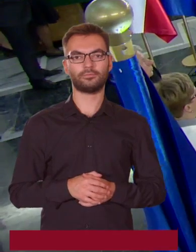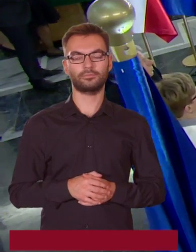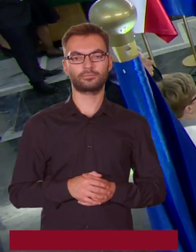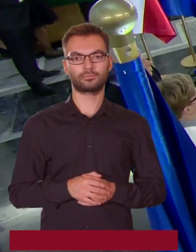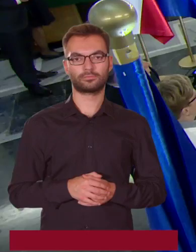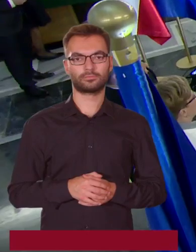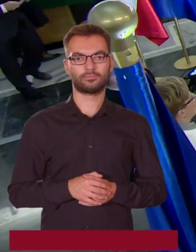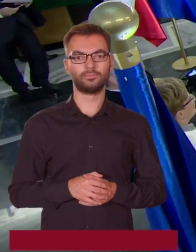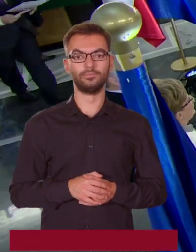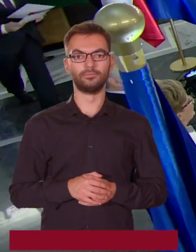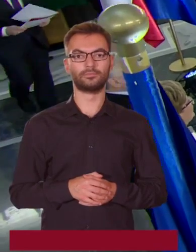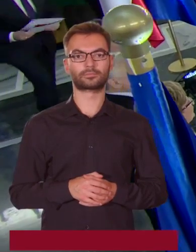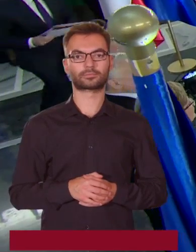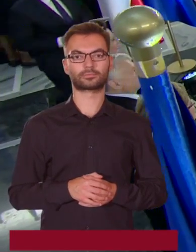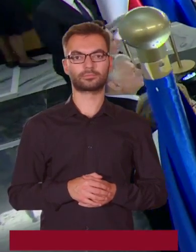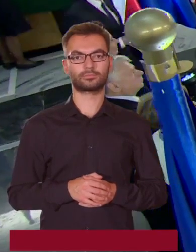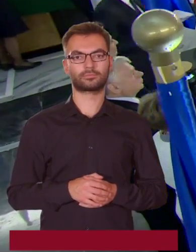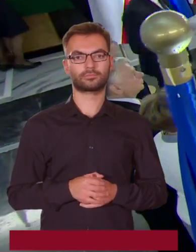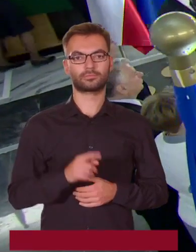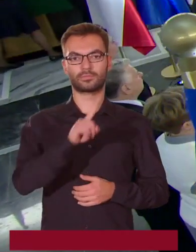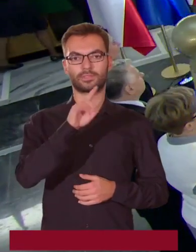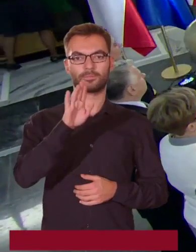Poproszę pana Zbigniewa Stanisława Biernata.